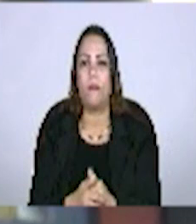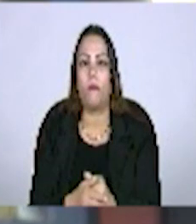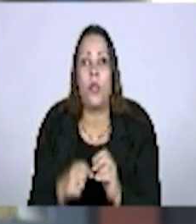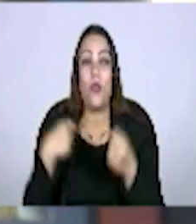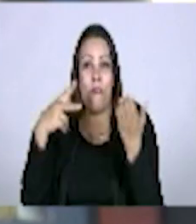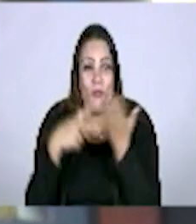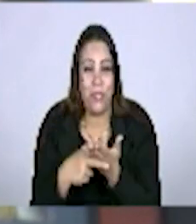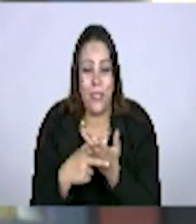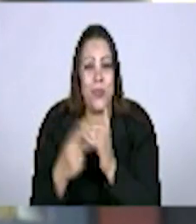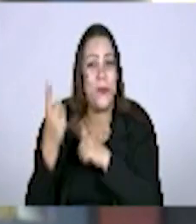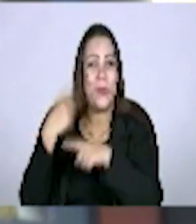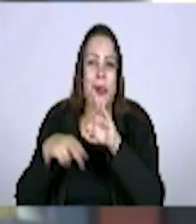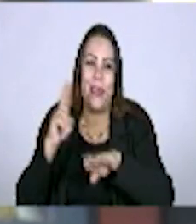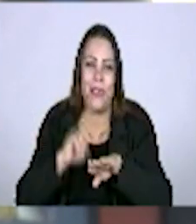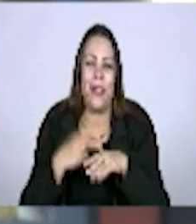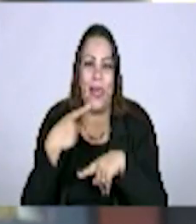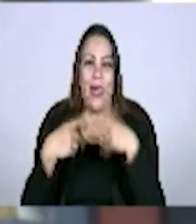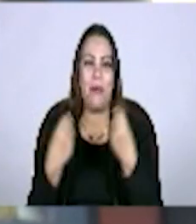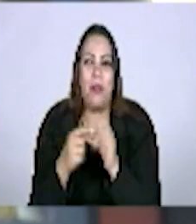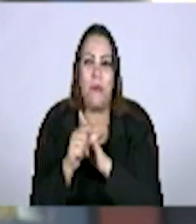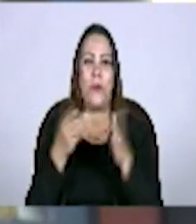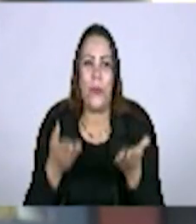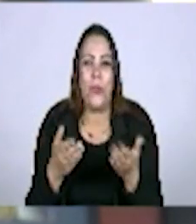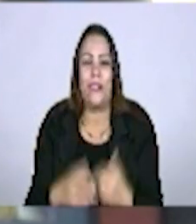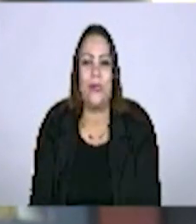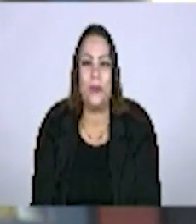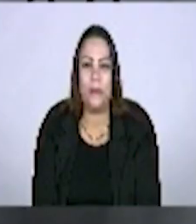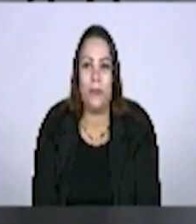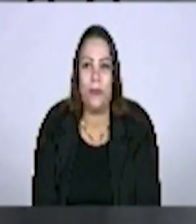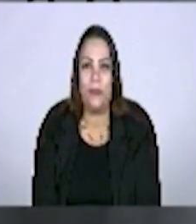نخرج بفاصل ونعود لاستكمال فقرات هذه